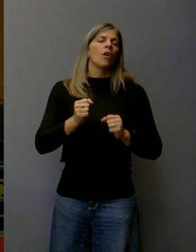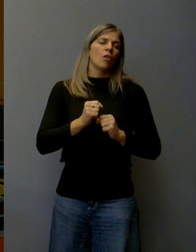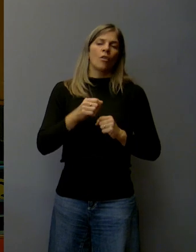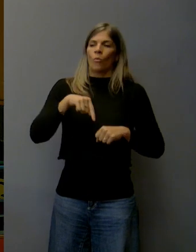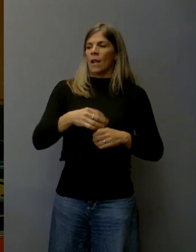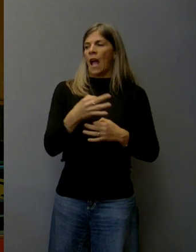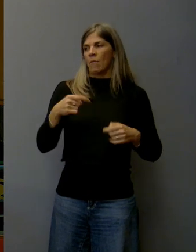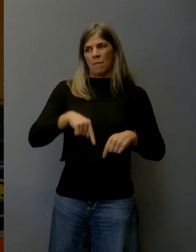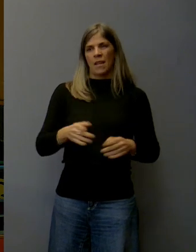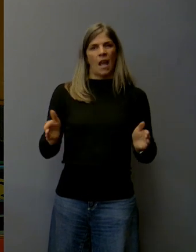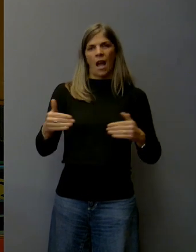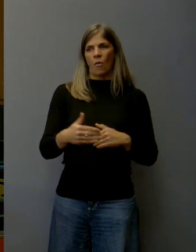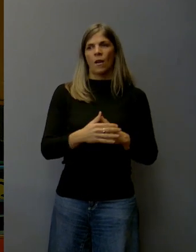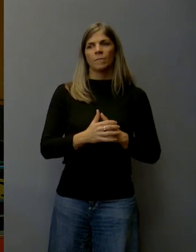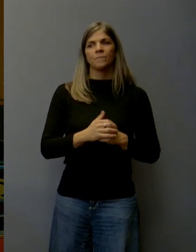bene